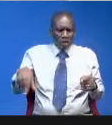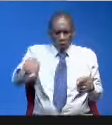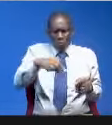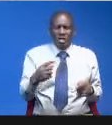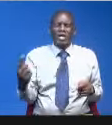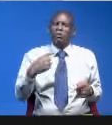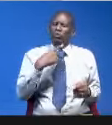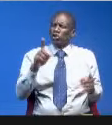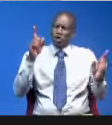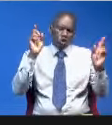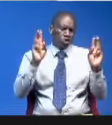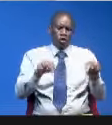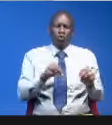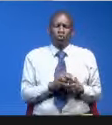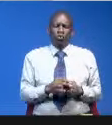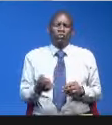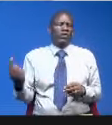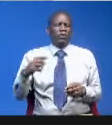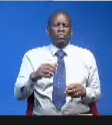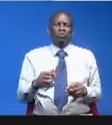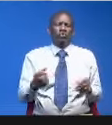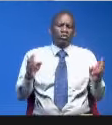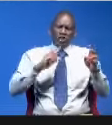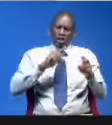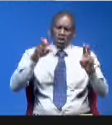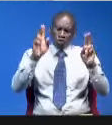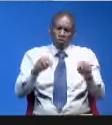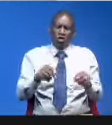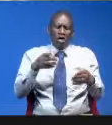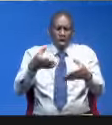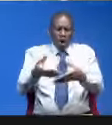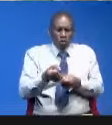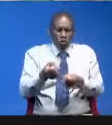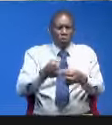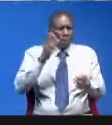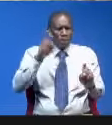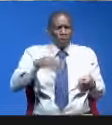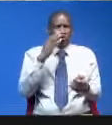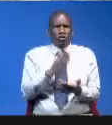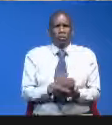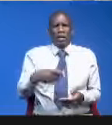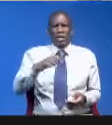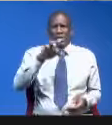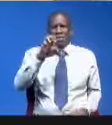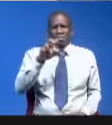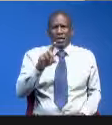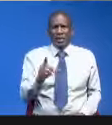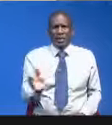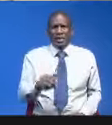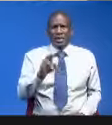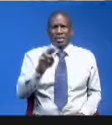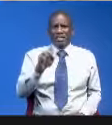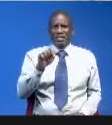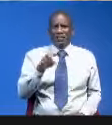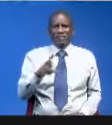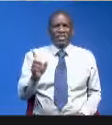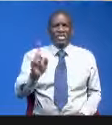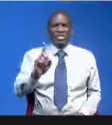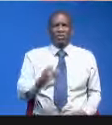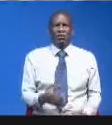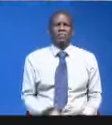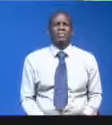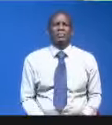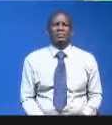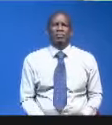no. These abductions must stop. Hemed Abdallah, NTV Nairobi.